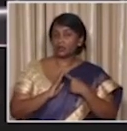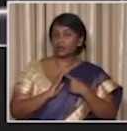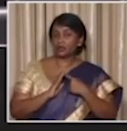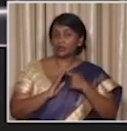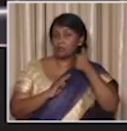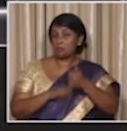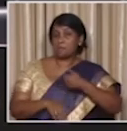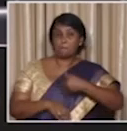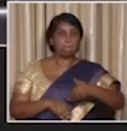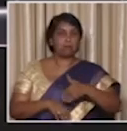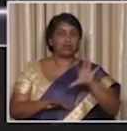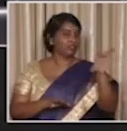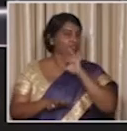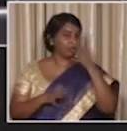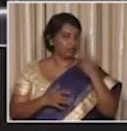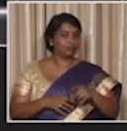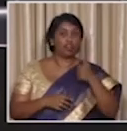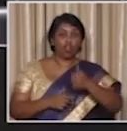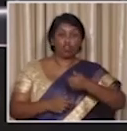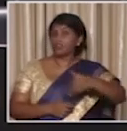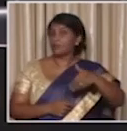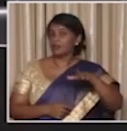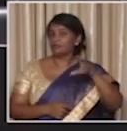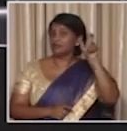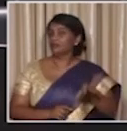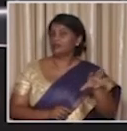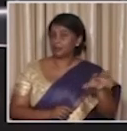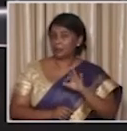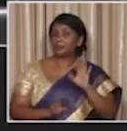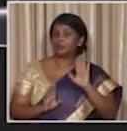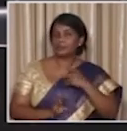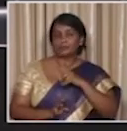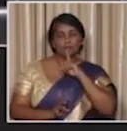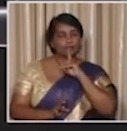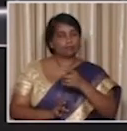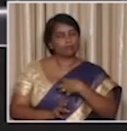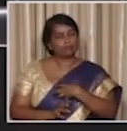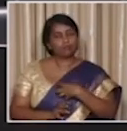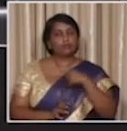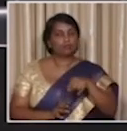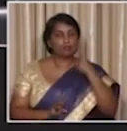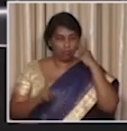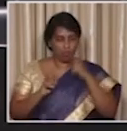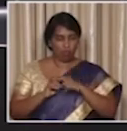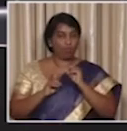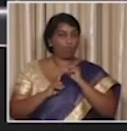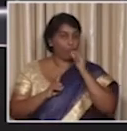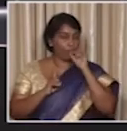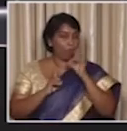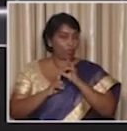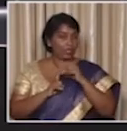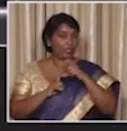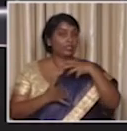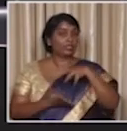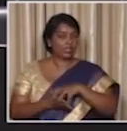best batsman bawata patwela inna ekena hondama pritikaruwe bawata patwela inna habai mata kiyanna kata gahatu me karanawa puttalan district e wasen